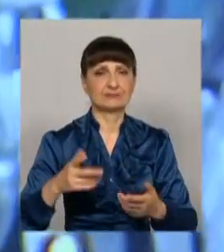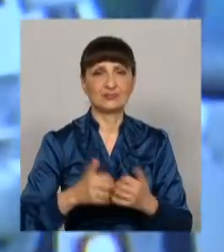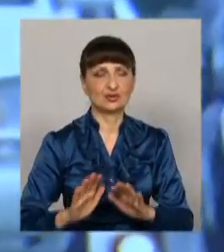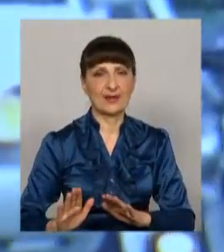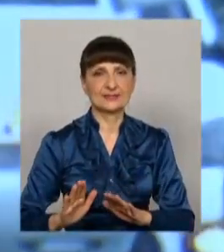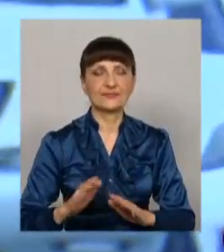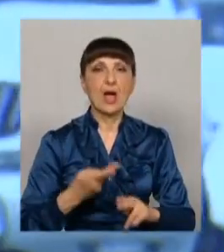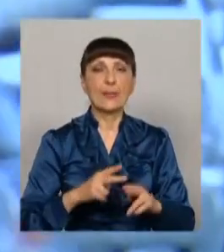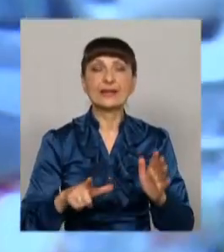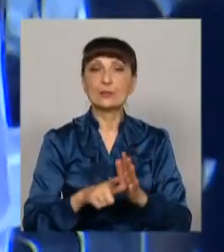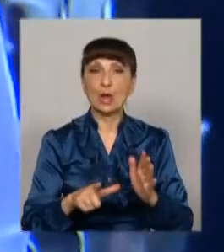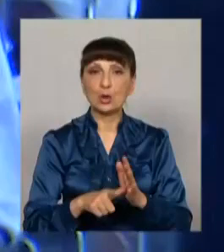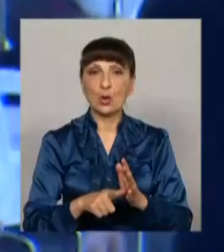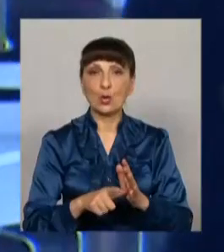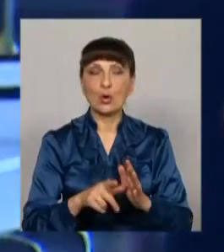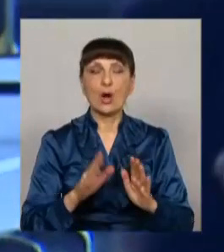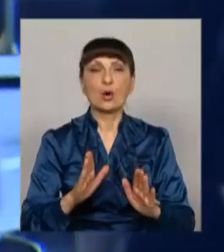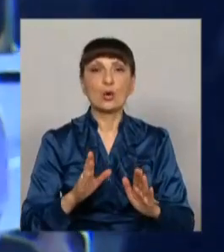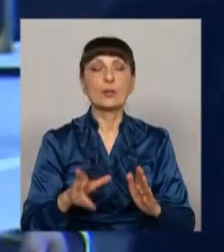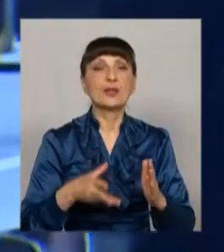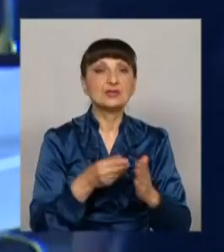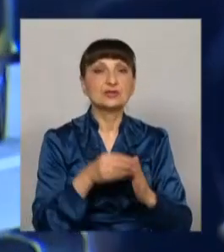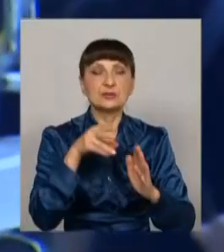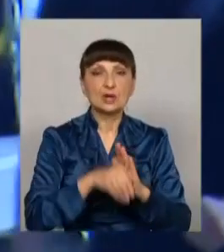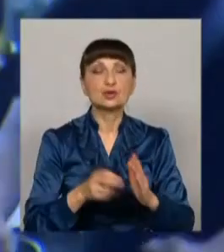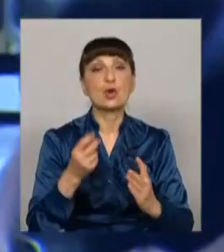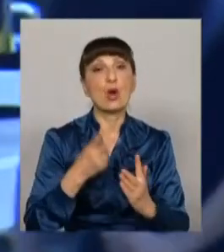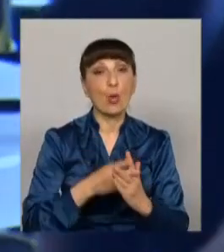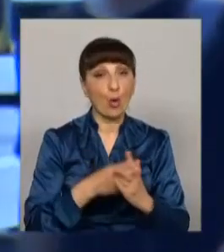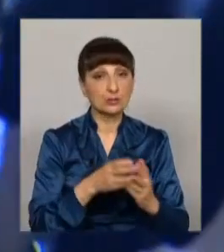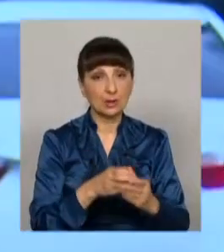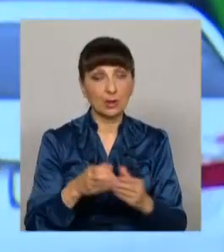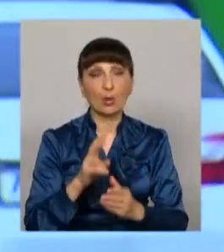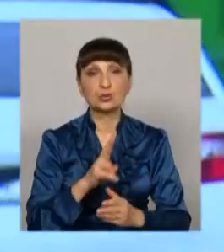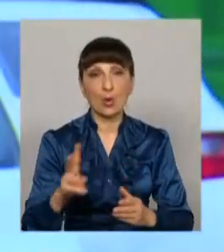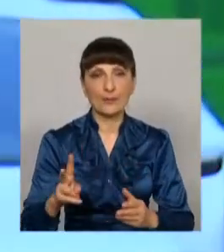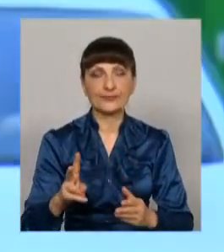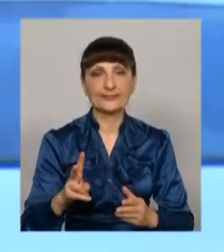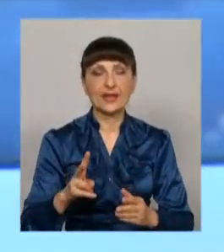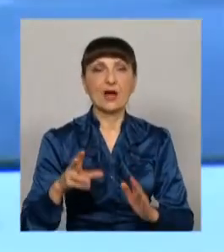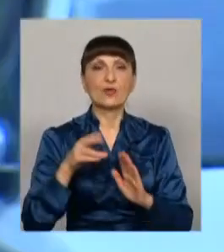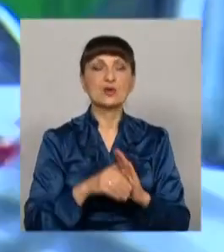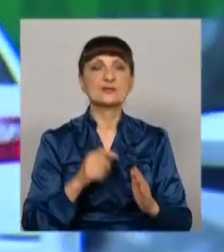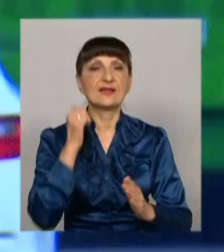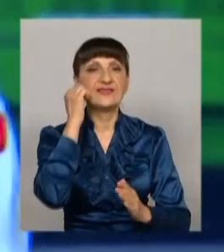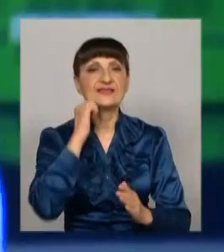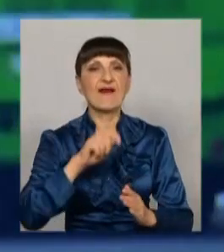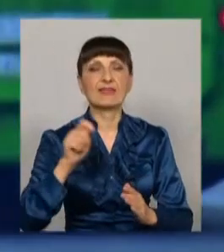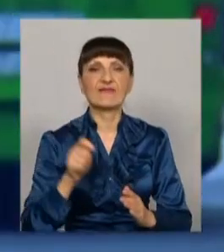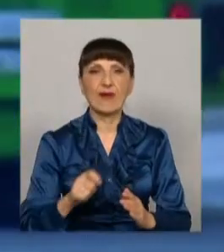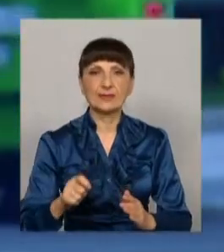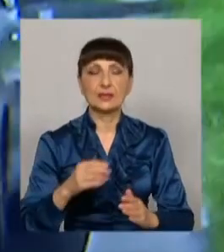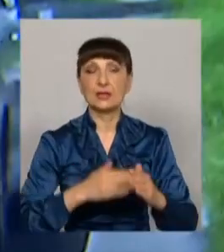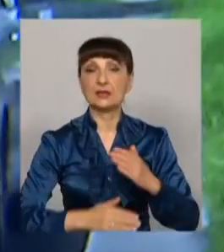По данному налогу, кроме плательщиков, еще предусмотрены льготные категории. Но если в основном туда входят ветераны войны,